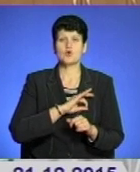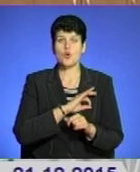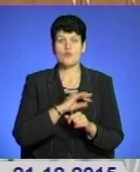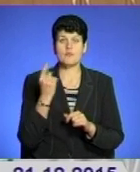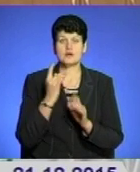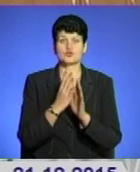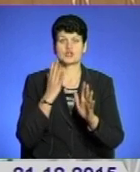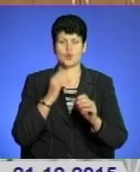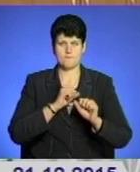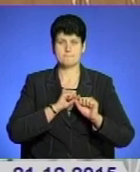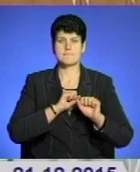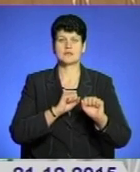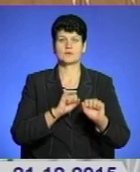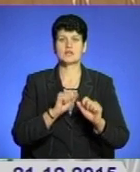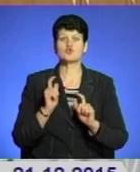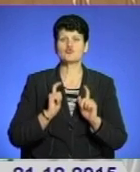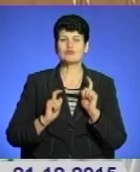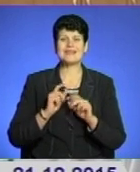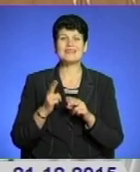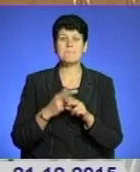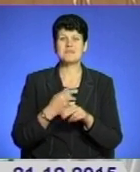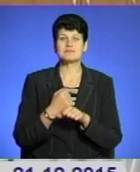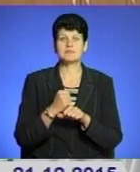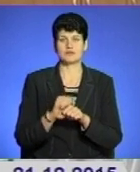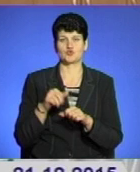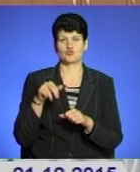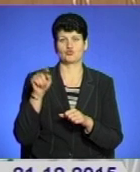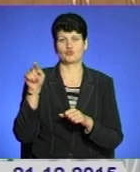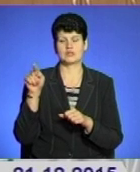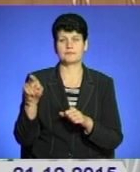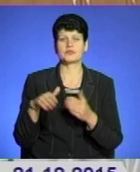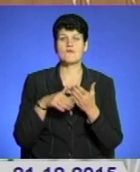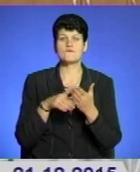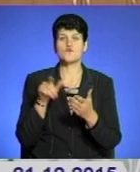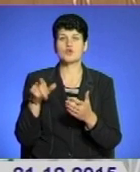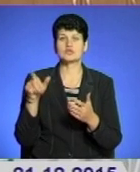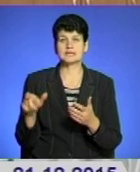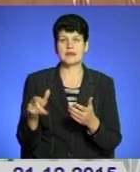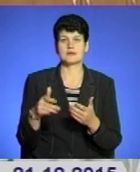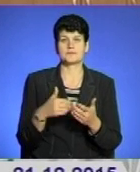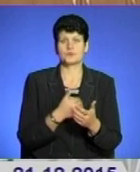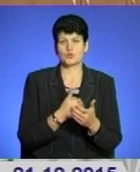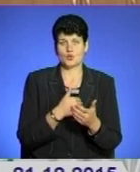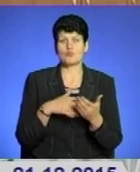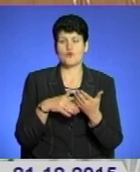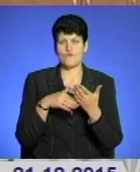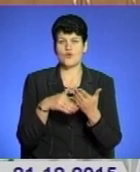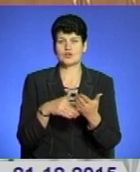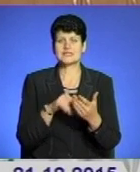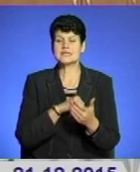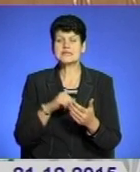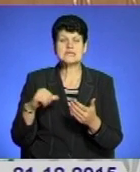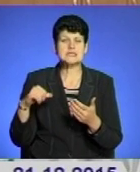чергу, патріотизм. Студенти без примусу йдуть туди. Це йдуть волонтери, добровольці, самі йдуть,